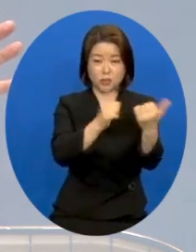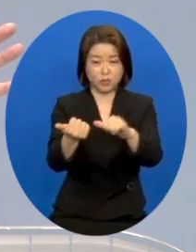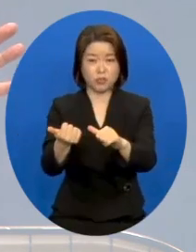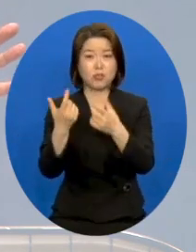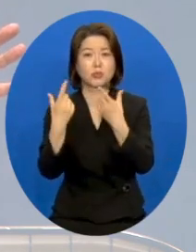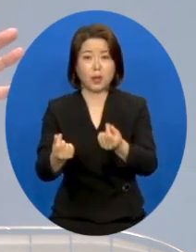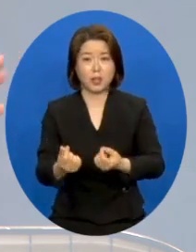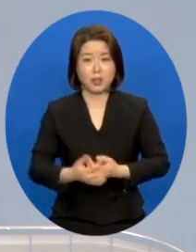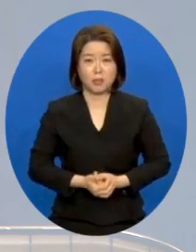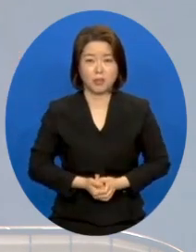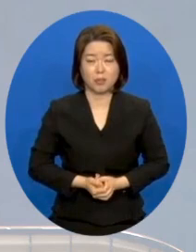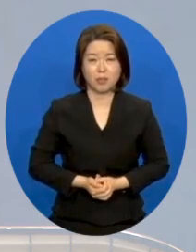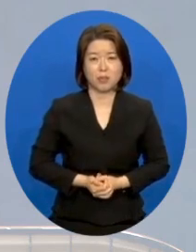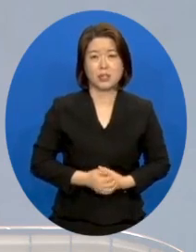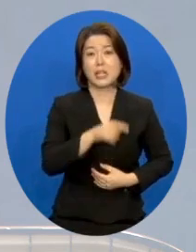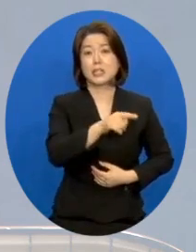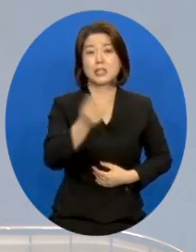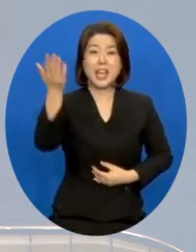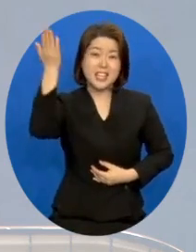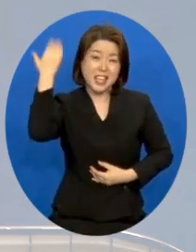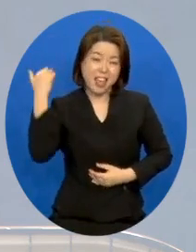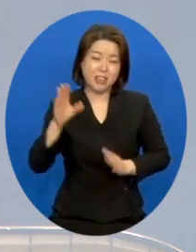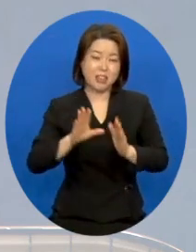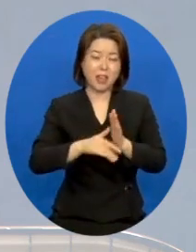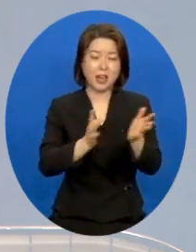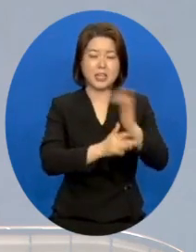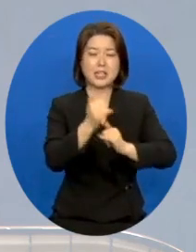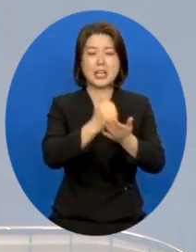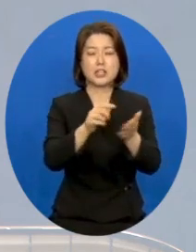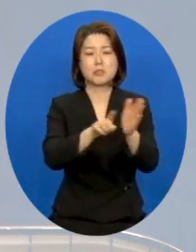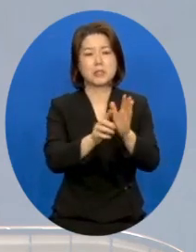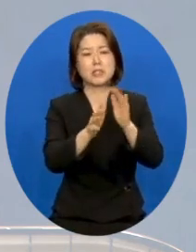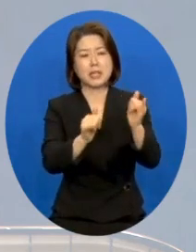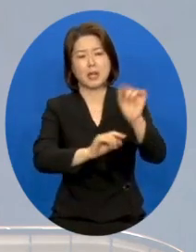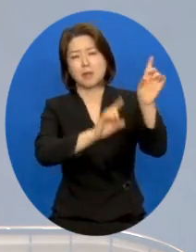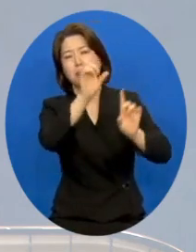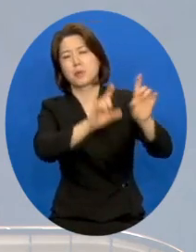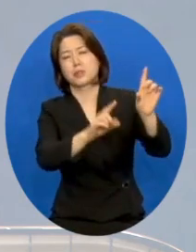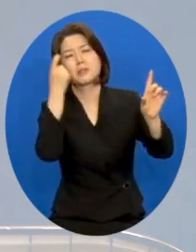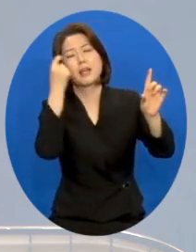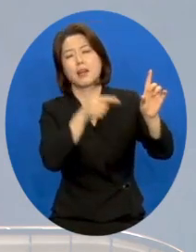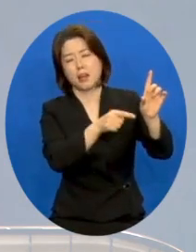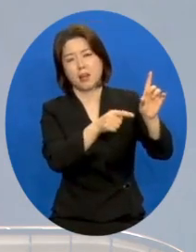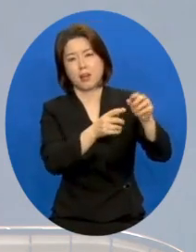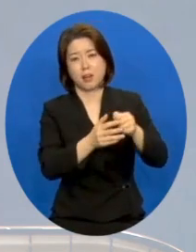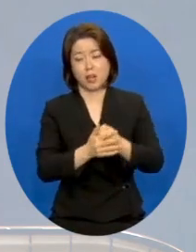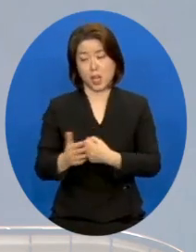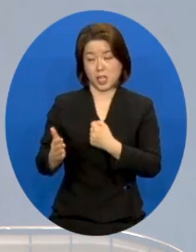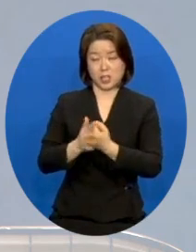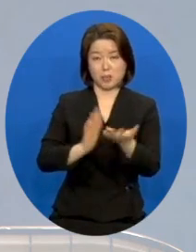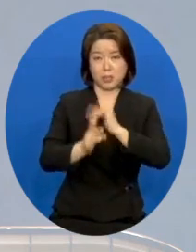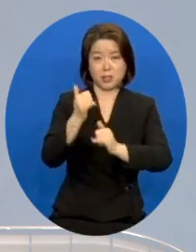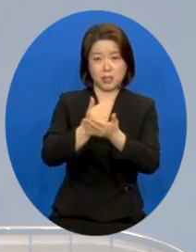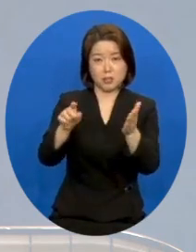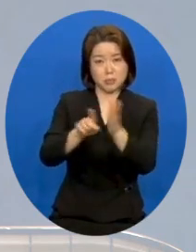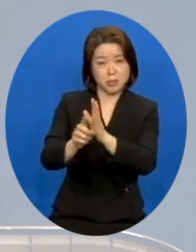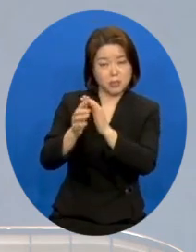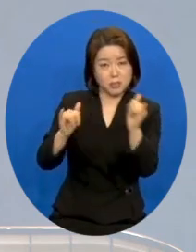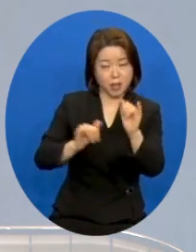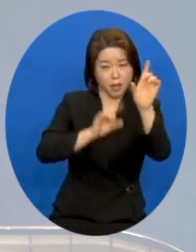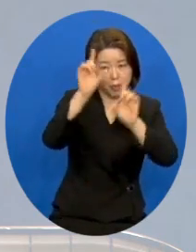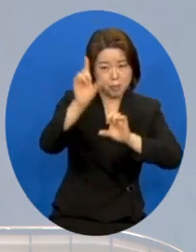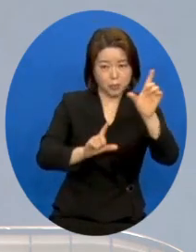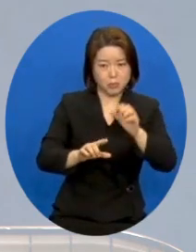되요 그게 그대 그때 당시에 예수 믿는 사람들의 모습이에요 그러니까 예수 믿는 사람들의 모습에서